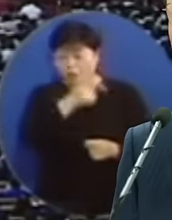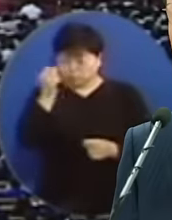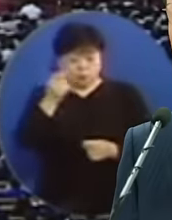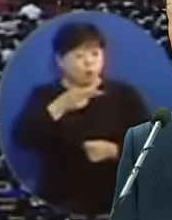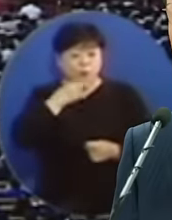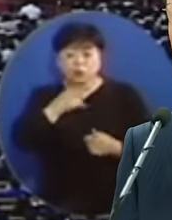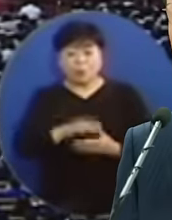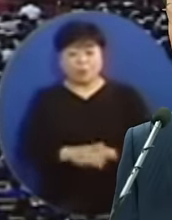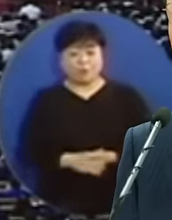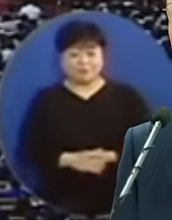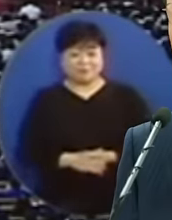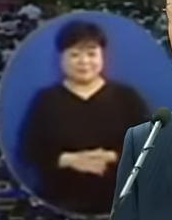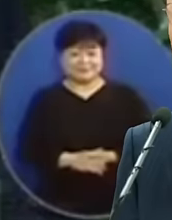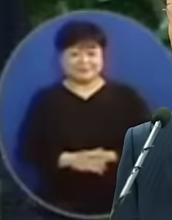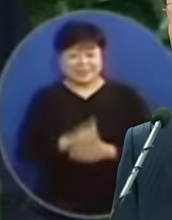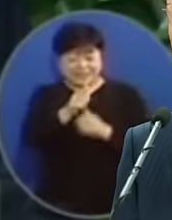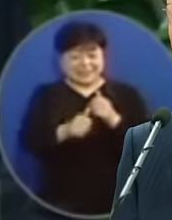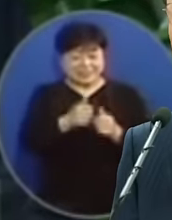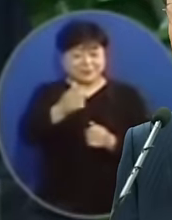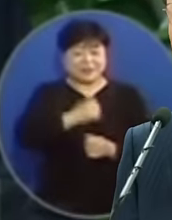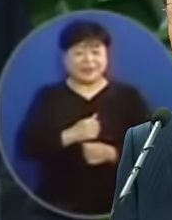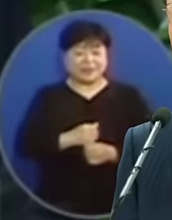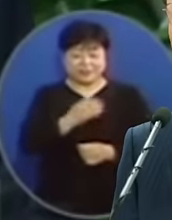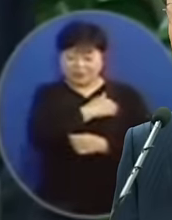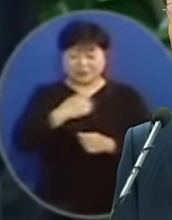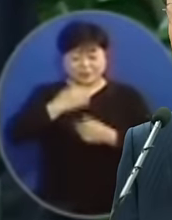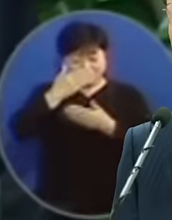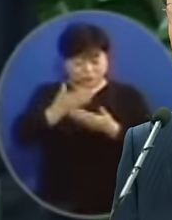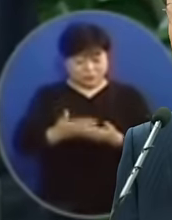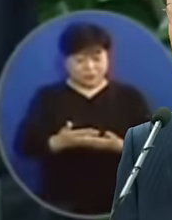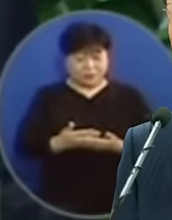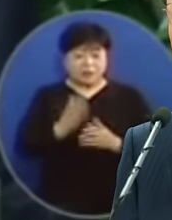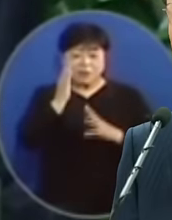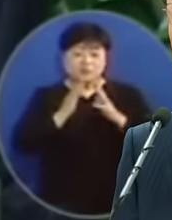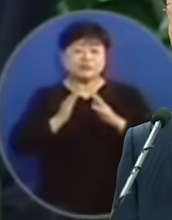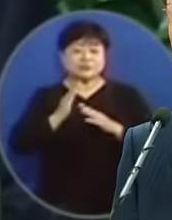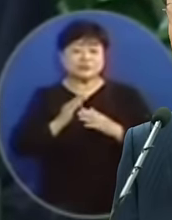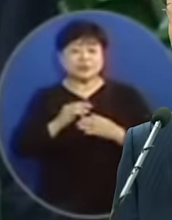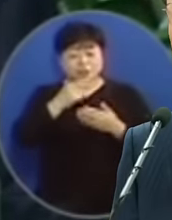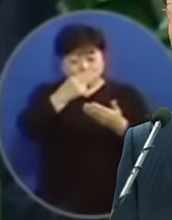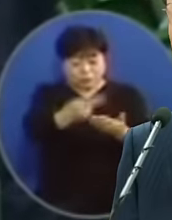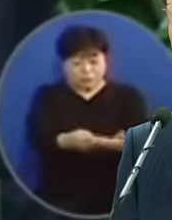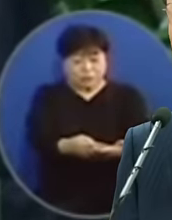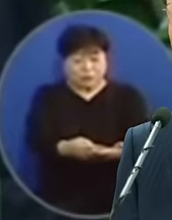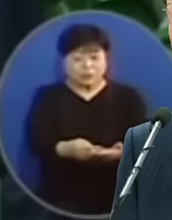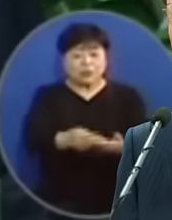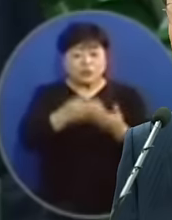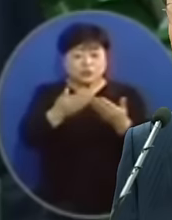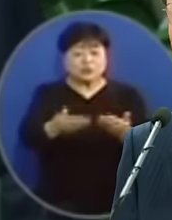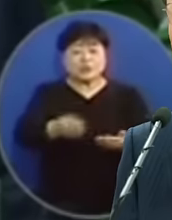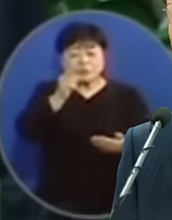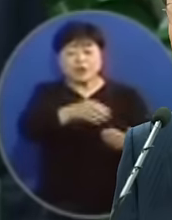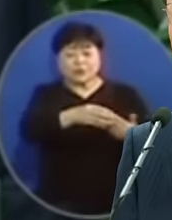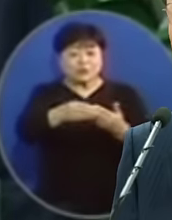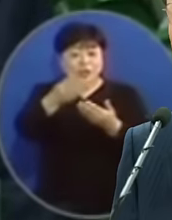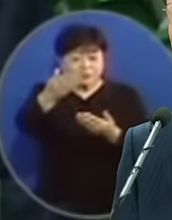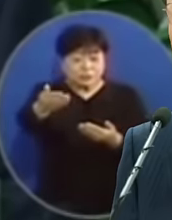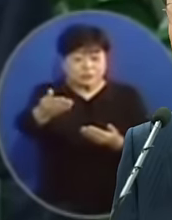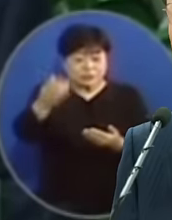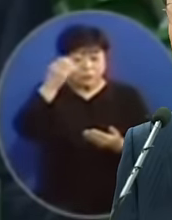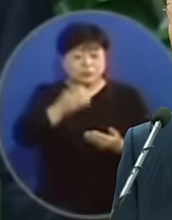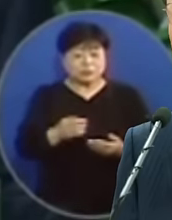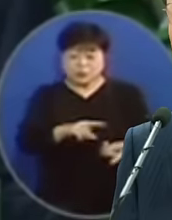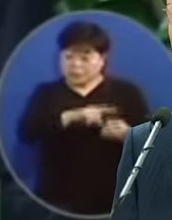나는 받아들이지 않는다. 하나님은 나에게 넉넉히 해주시니 제가 나를 푸른 초장에 누이시고 쉴만한 물가로 인도해 주시고 내